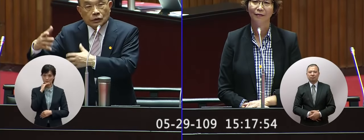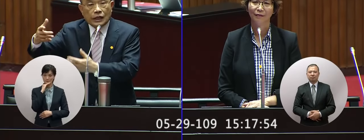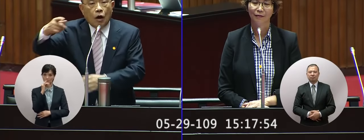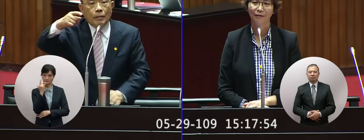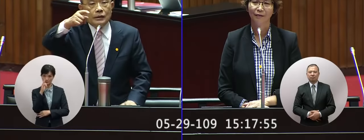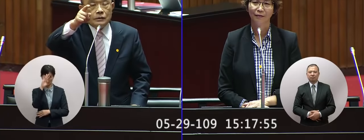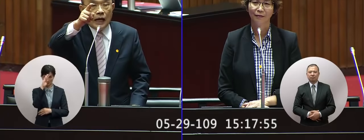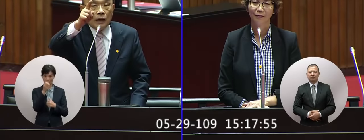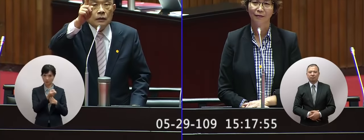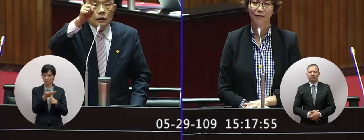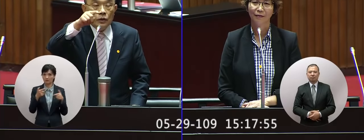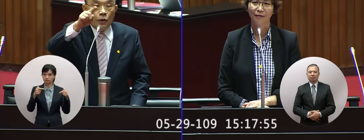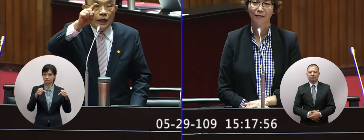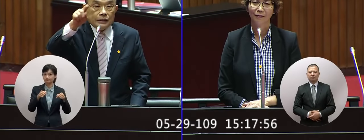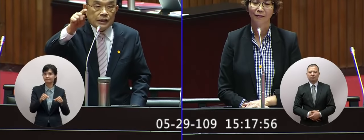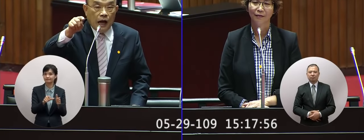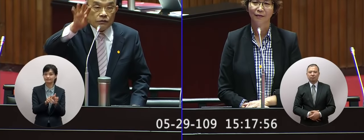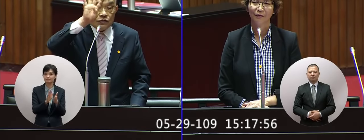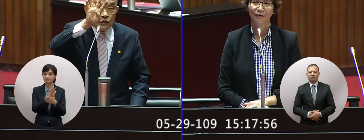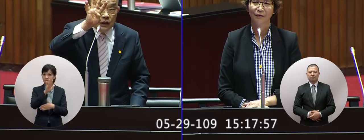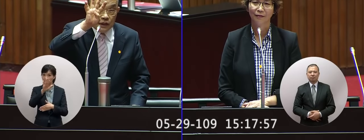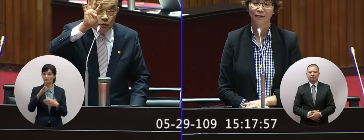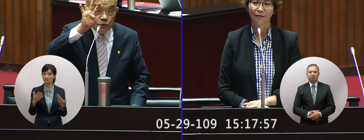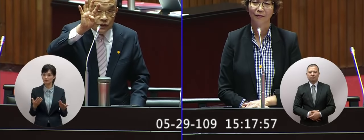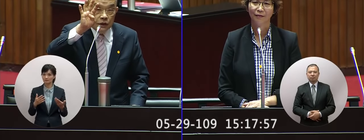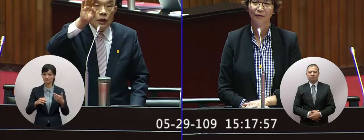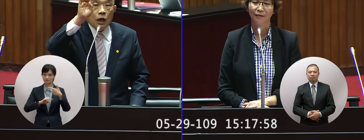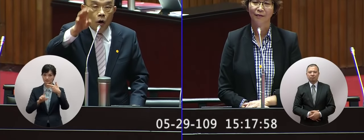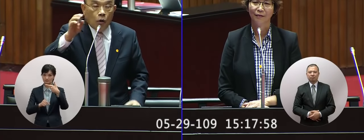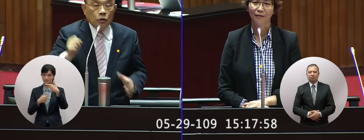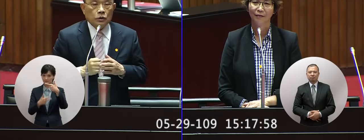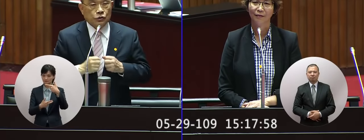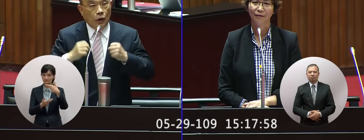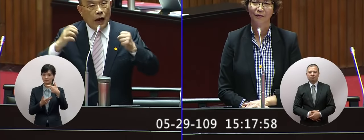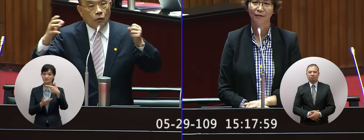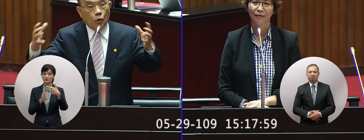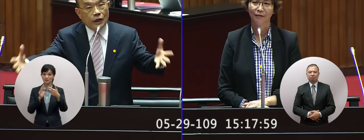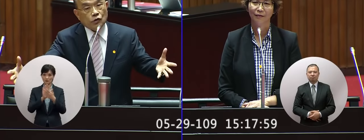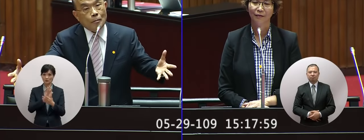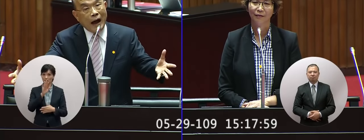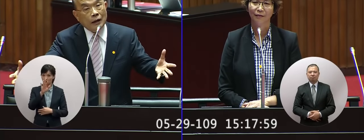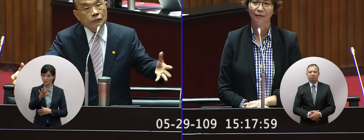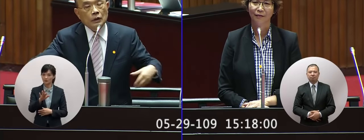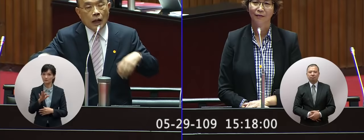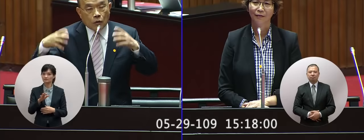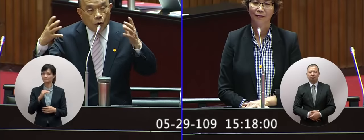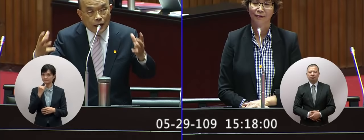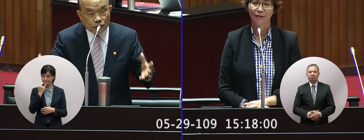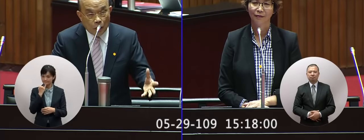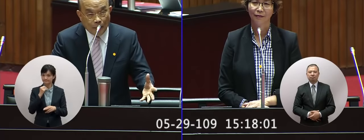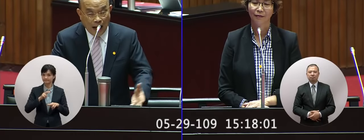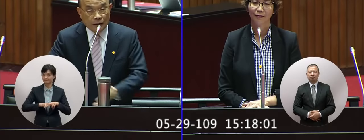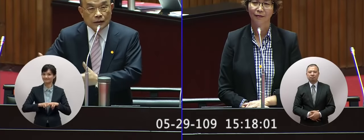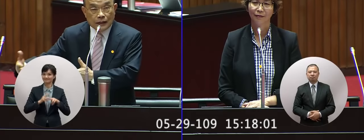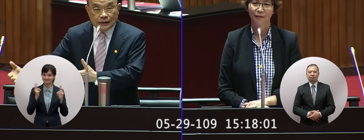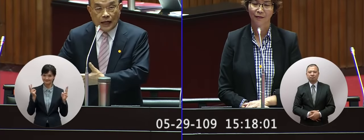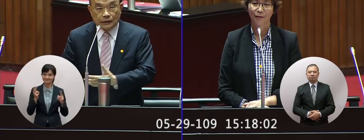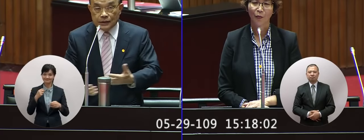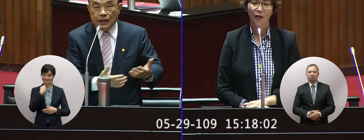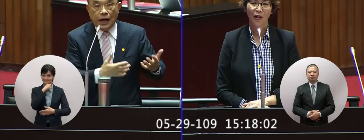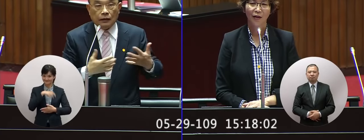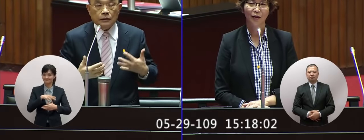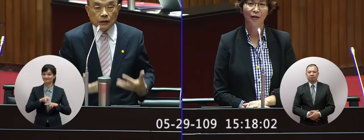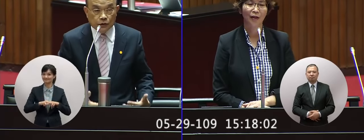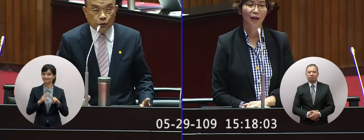了。现在我们讲6月7号四个潜伏期后就要国内松绑，那国内松绑大